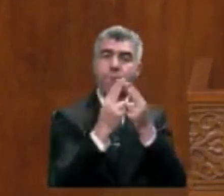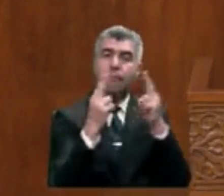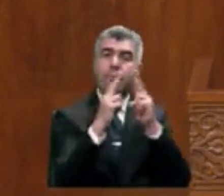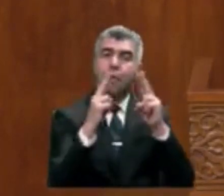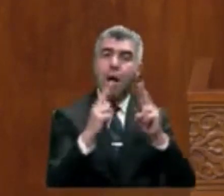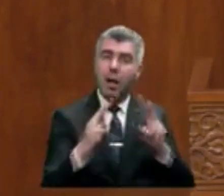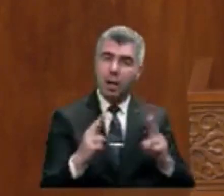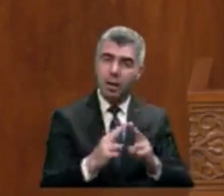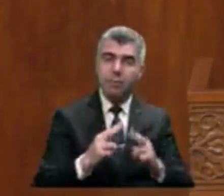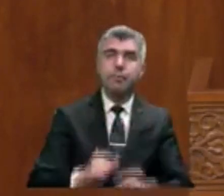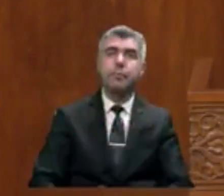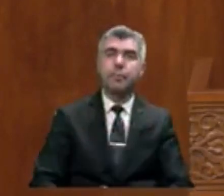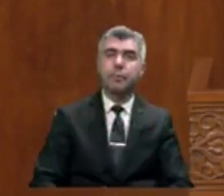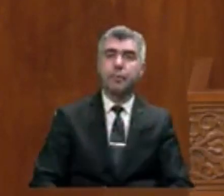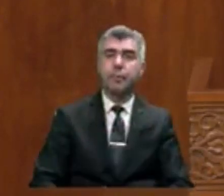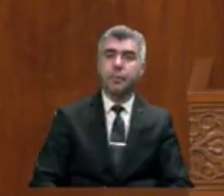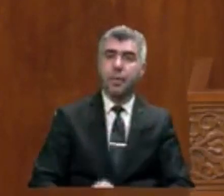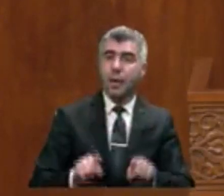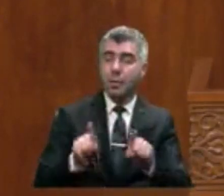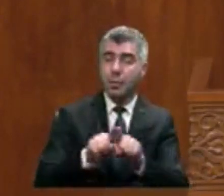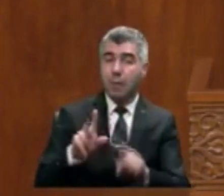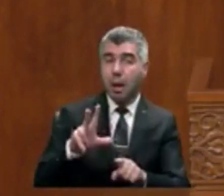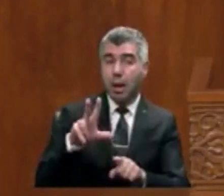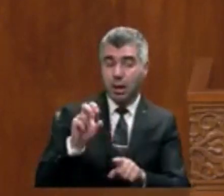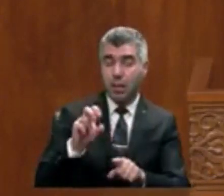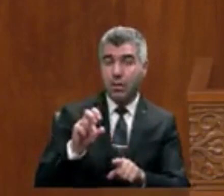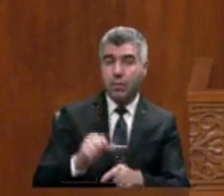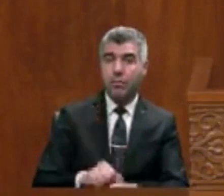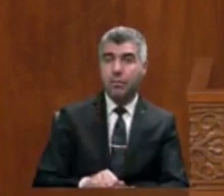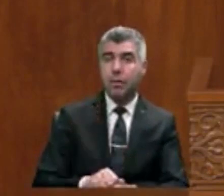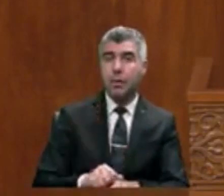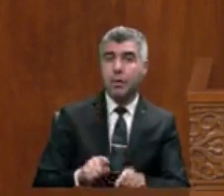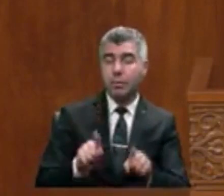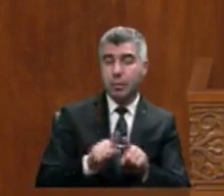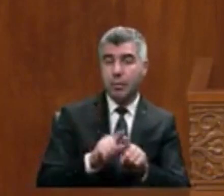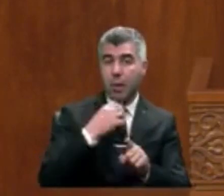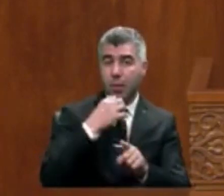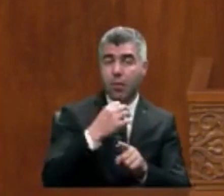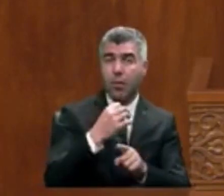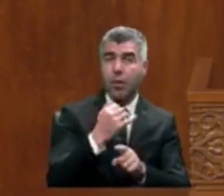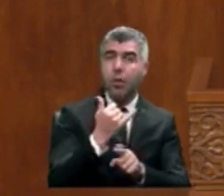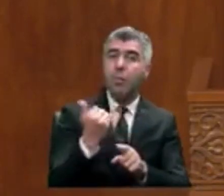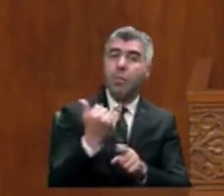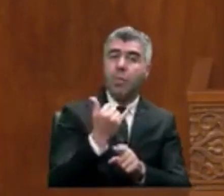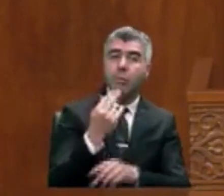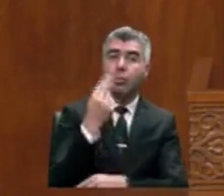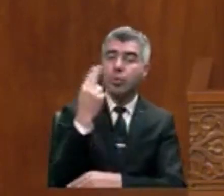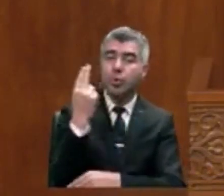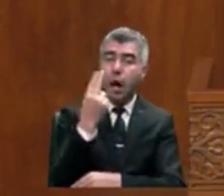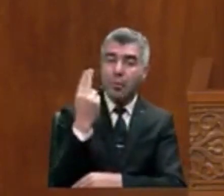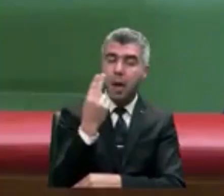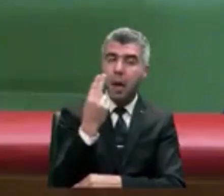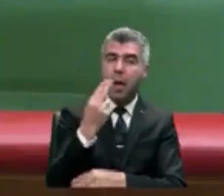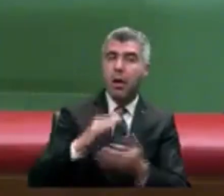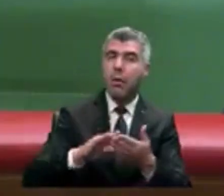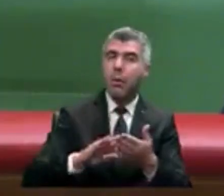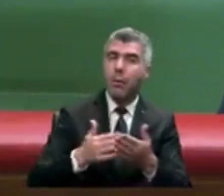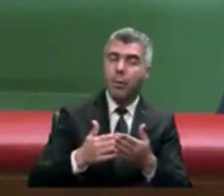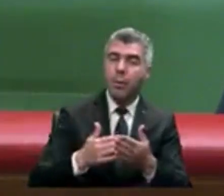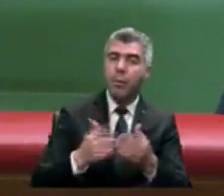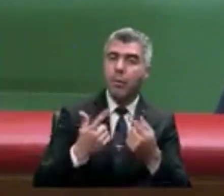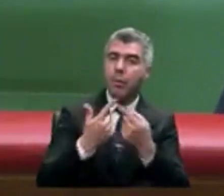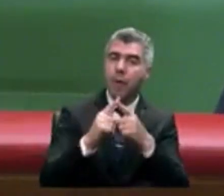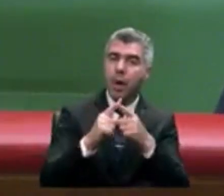الحركيه لان كتعرفوا المكانه ديال الحركيه بالنسبه الجامعات وبالنسبه